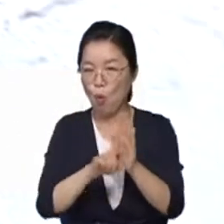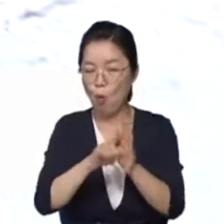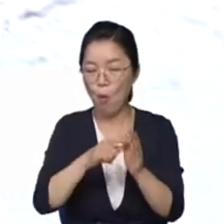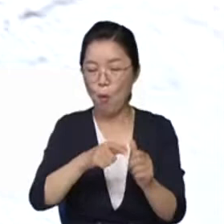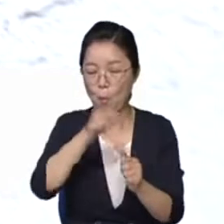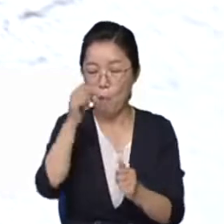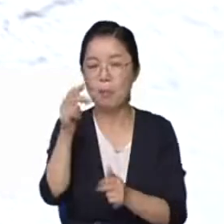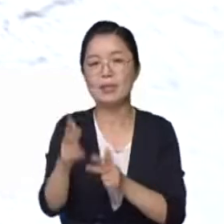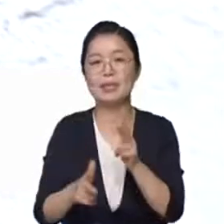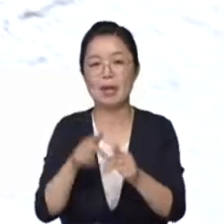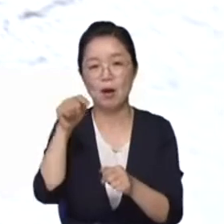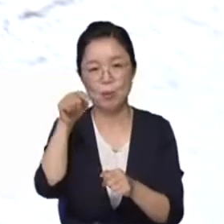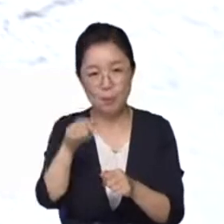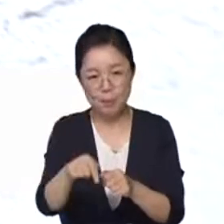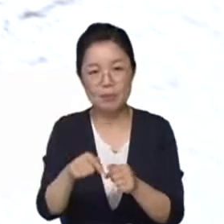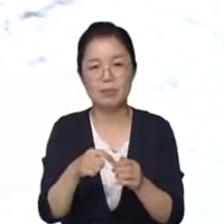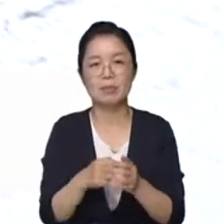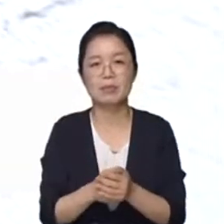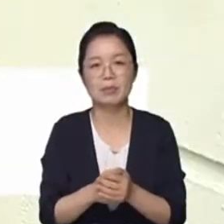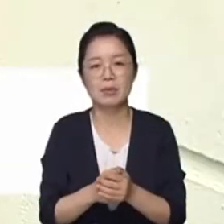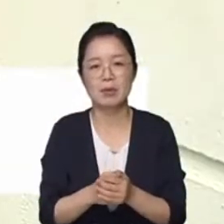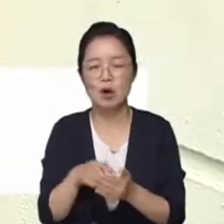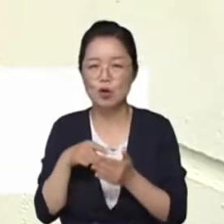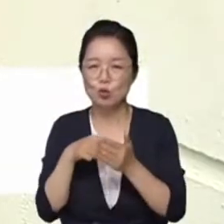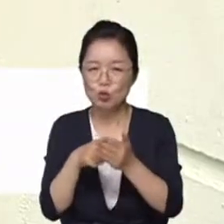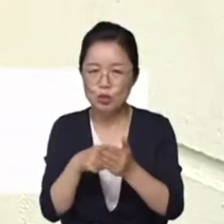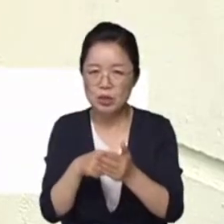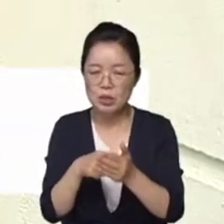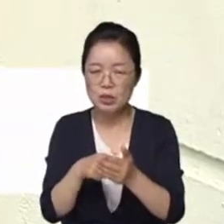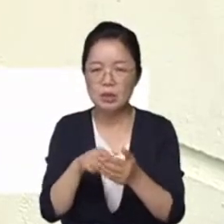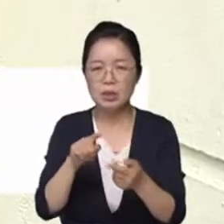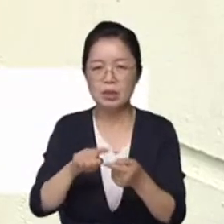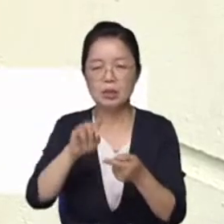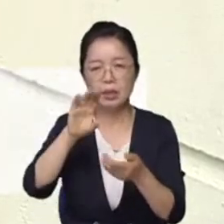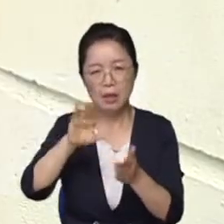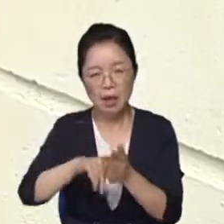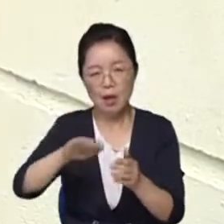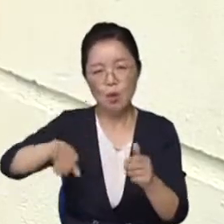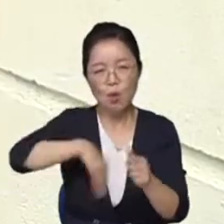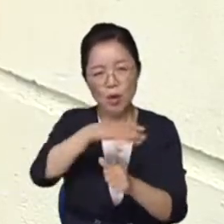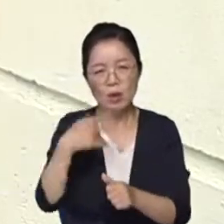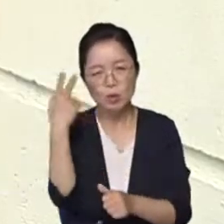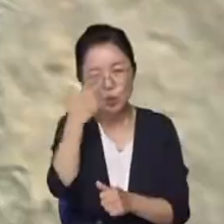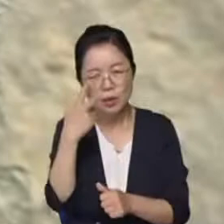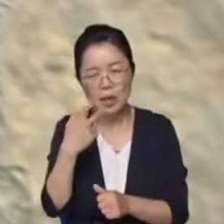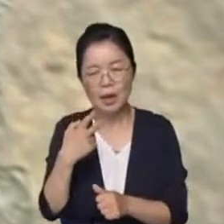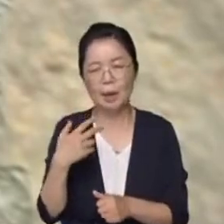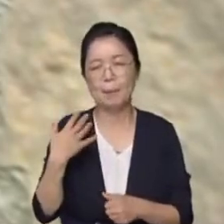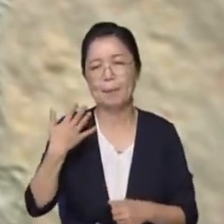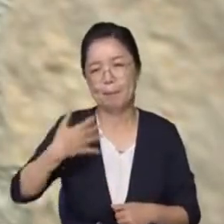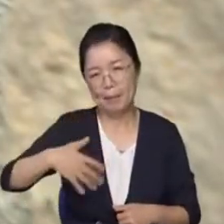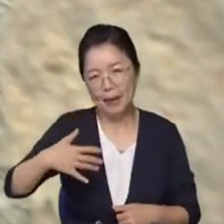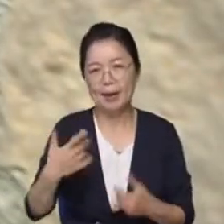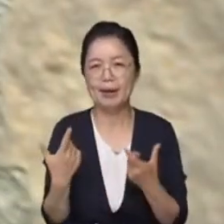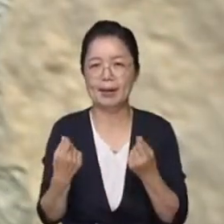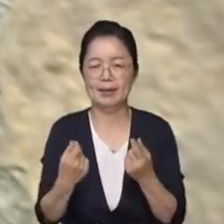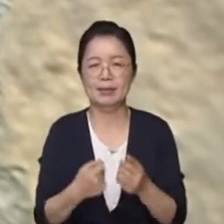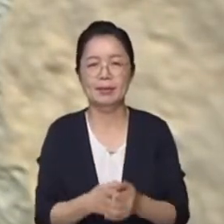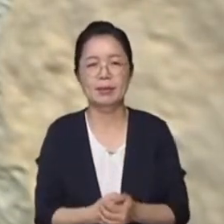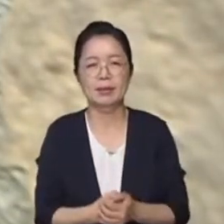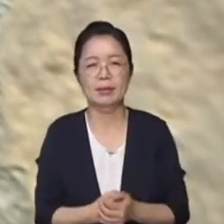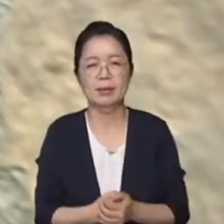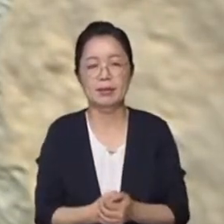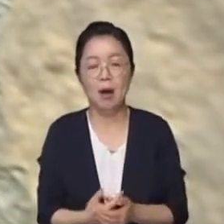사업이 낙후 구도심에서 추진된다는 점을 감안하지 못했다는 지적도 나옵니다. 광주 동구청은 빠른 시일